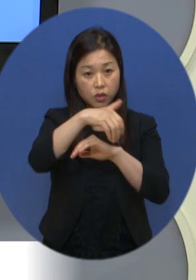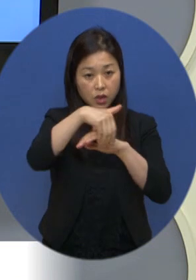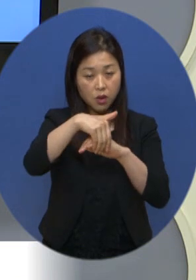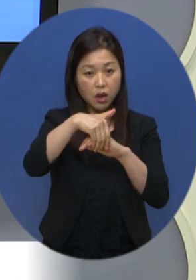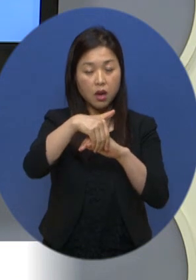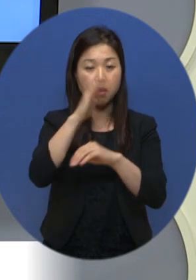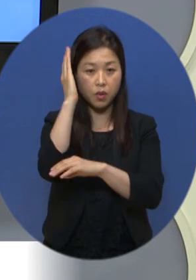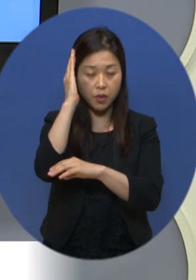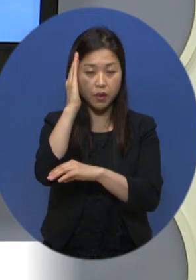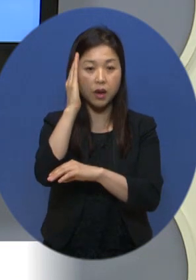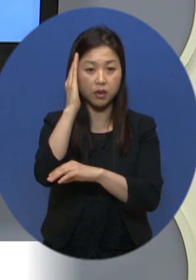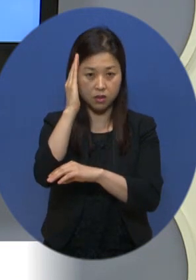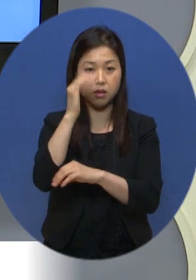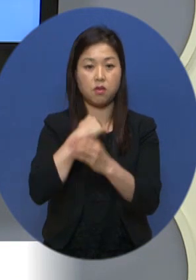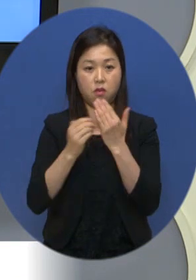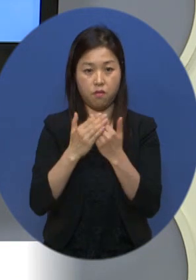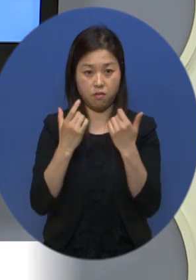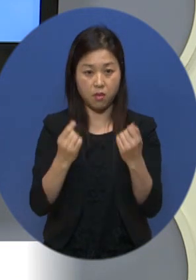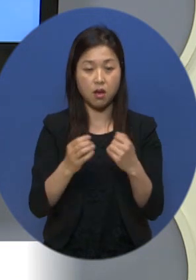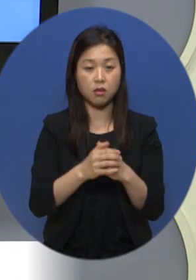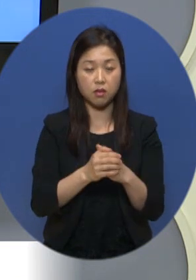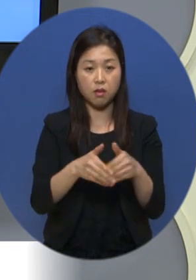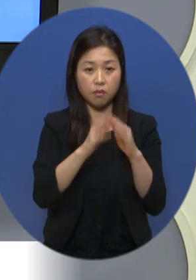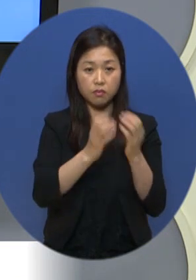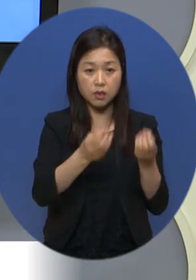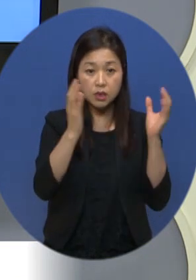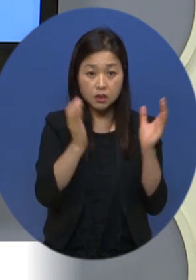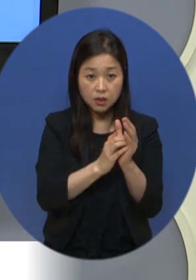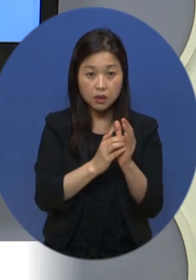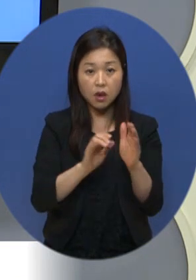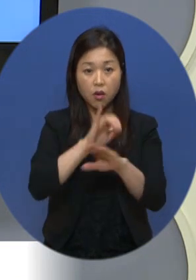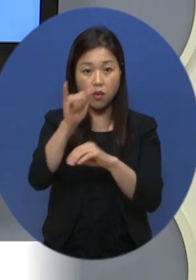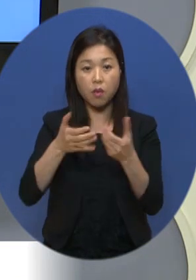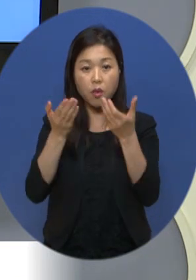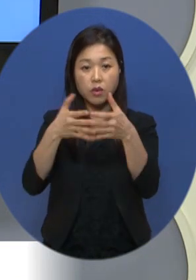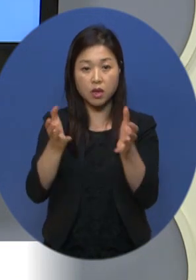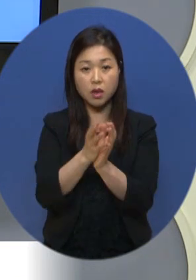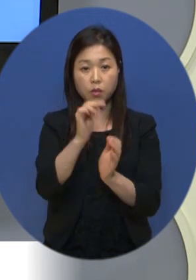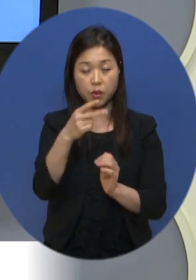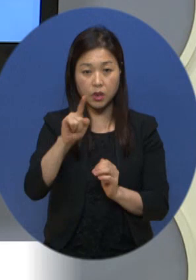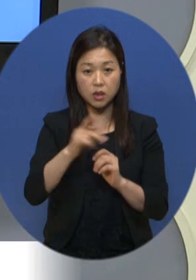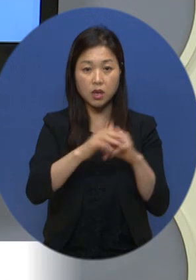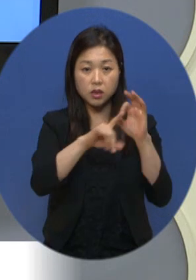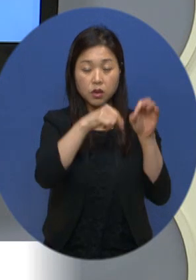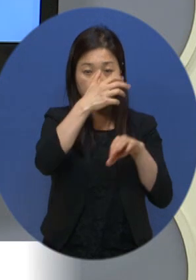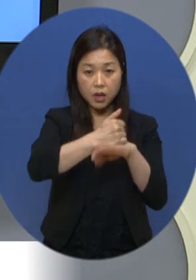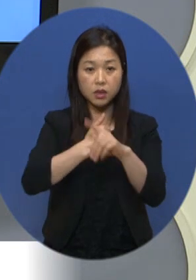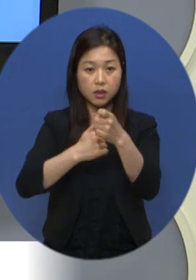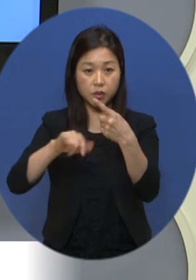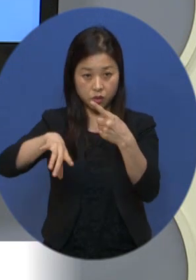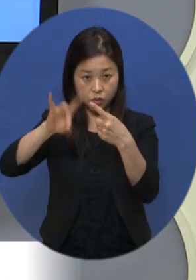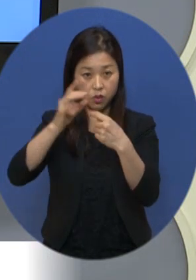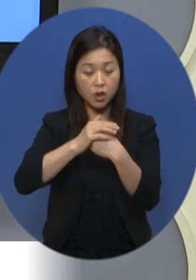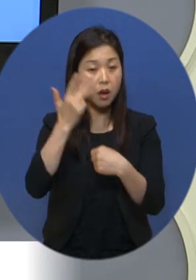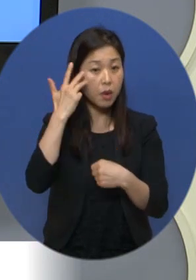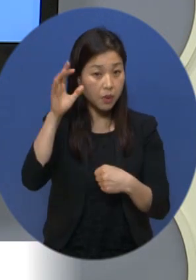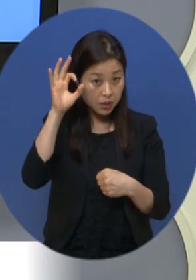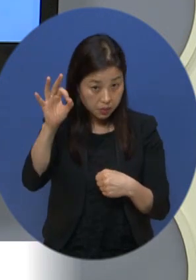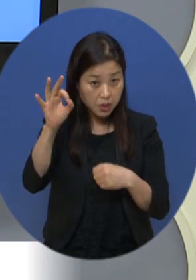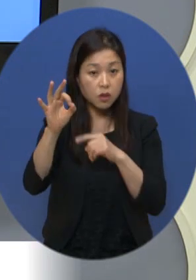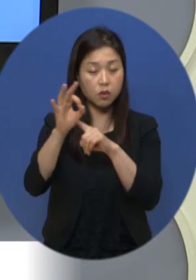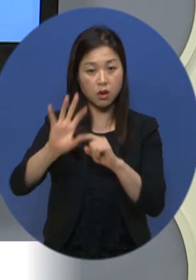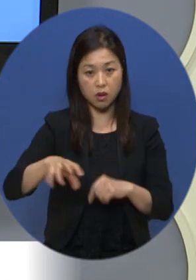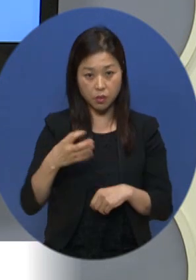가졌습니다 발대식을 마친 해외봉사단 보다는 오는 10월 말에서 11월 초 8박 10일 일정으로